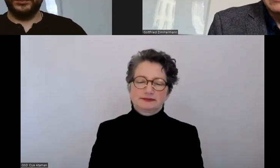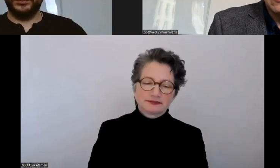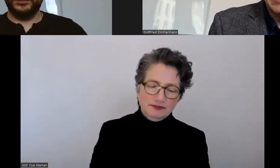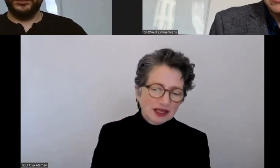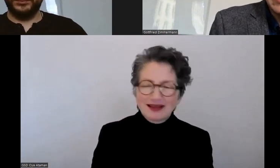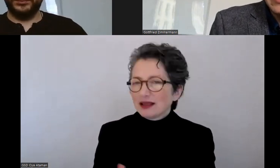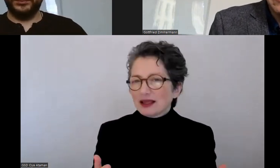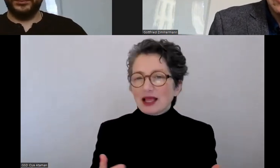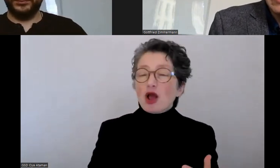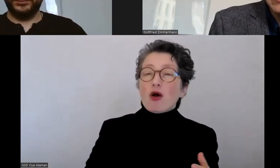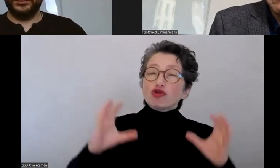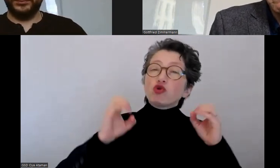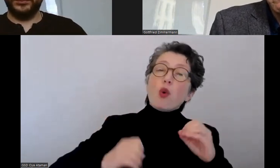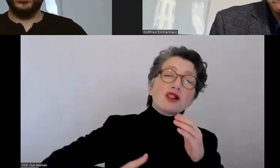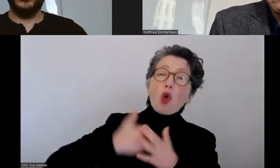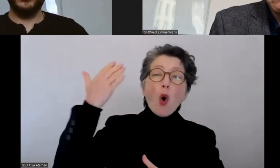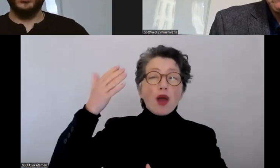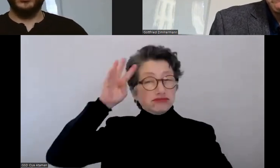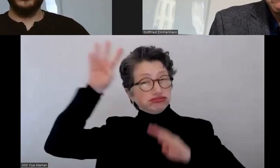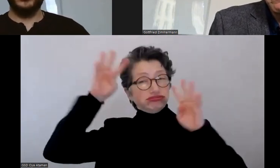Es wird ja nichts komplett Neues erfunden werden.